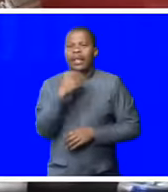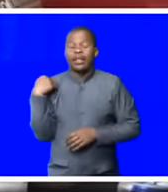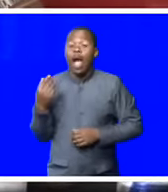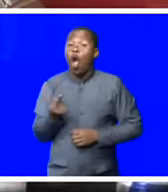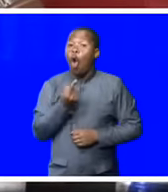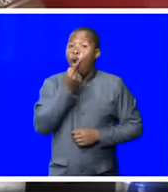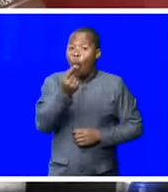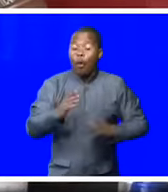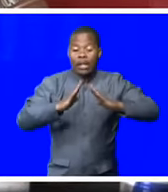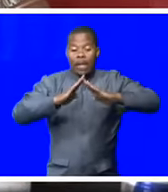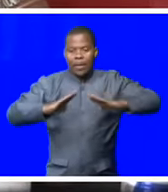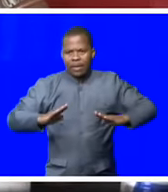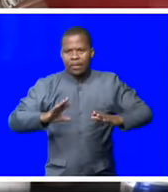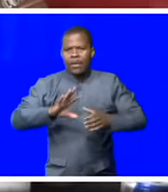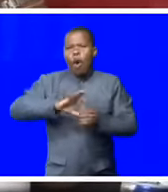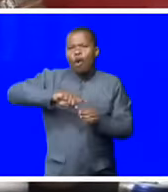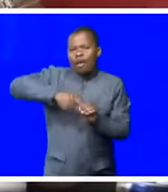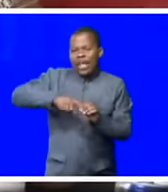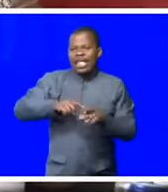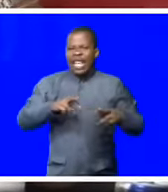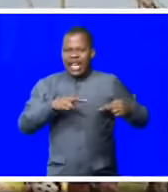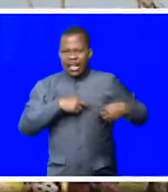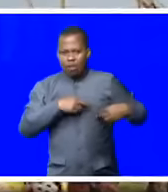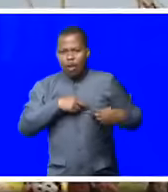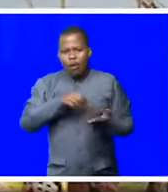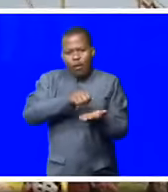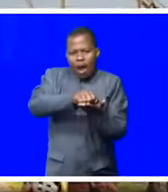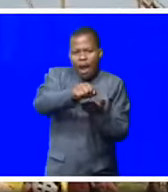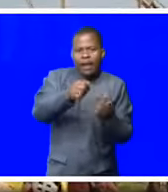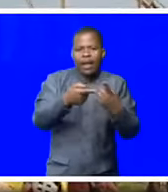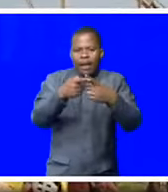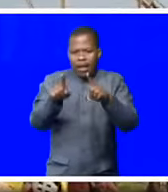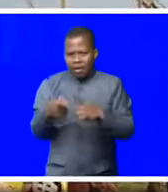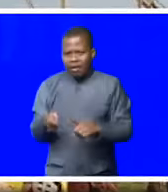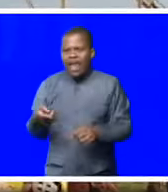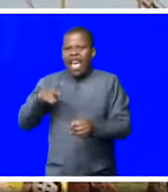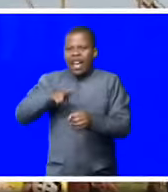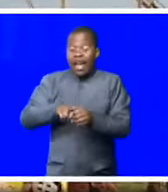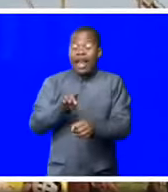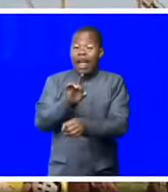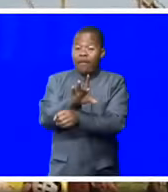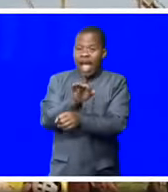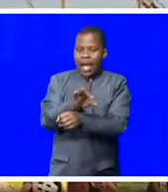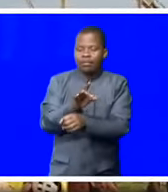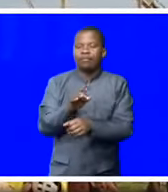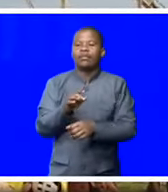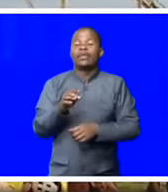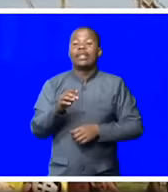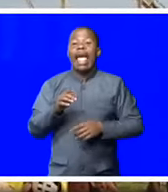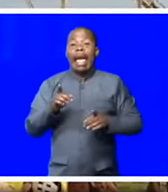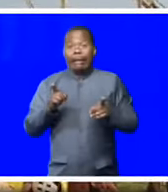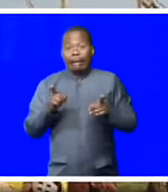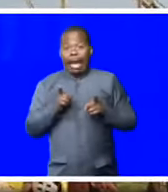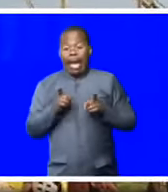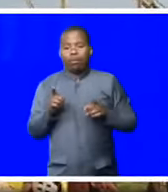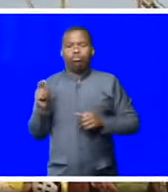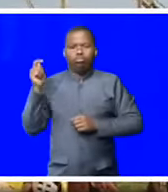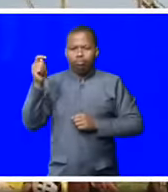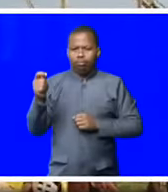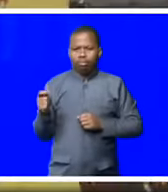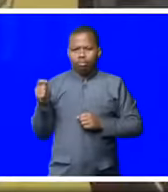ngilo lelibhasobe imisebentile emikhulu yelive. Kungakho likhuthatha ukuthi imbali idlale inzima yayo njengalokhu